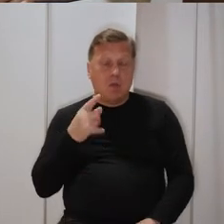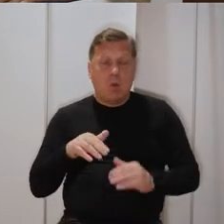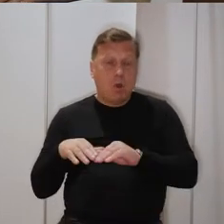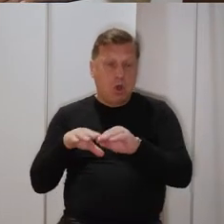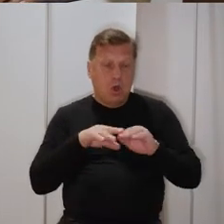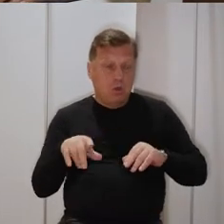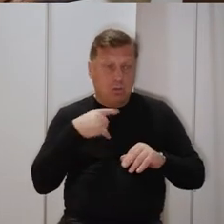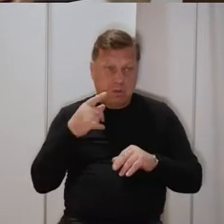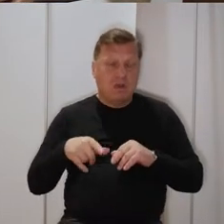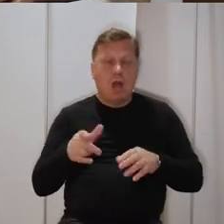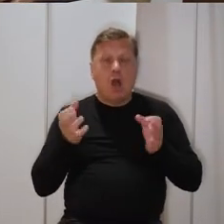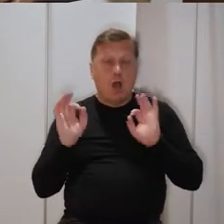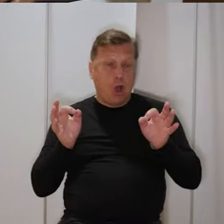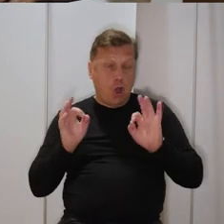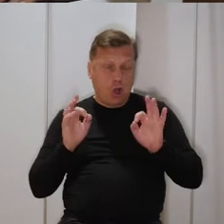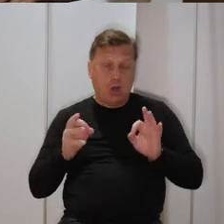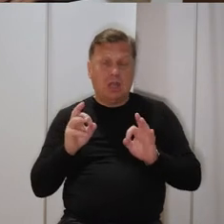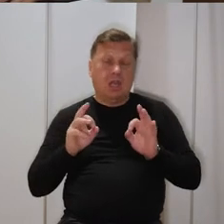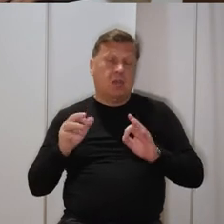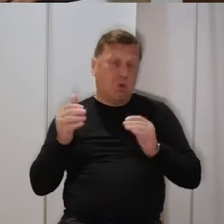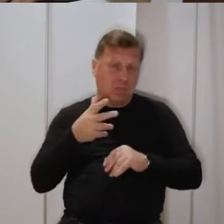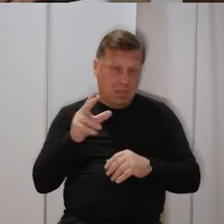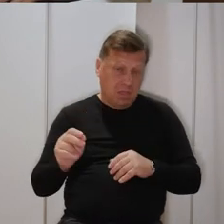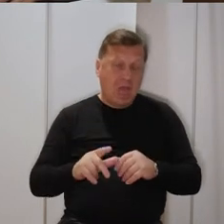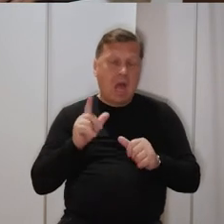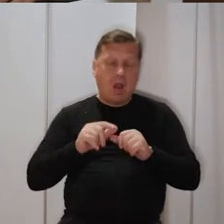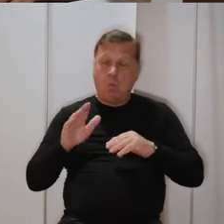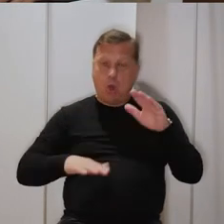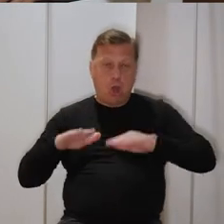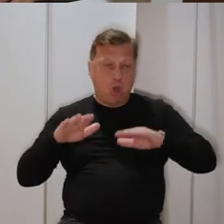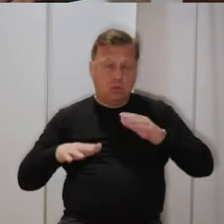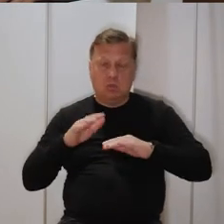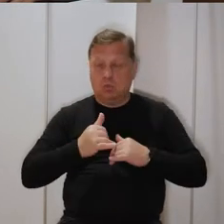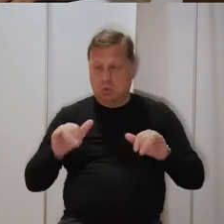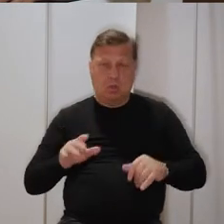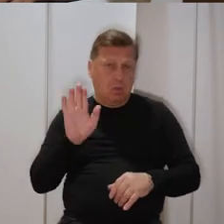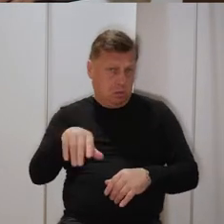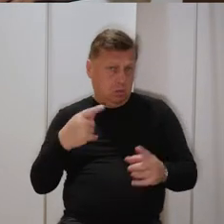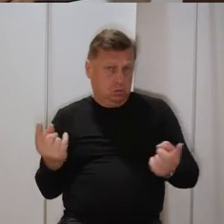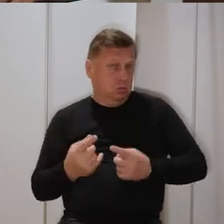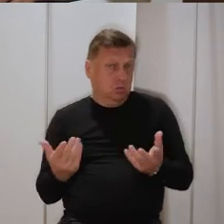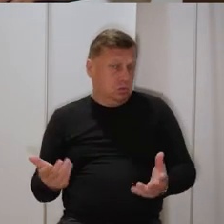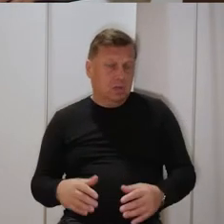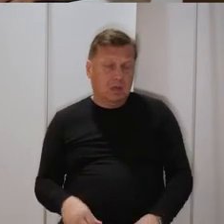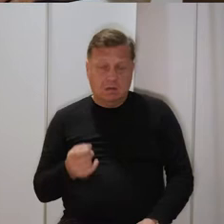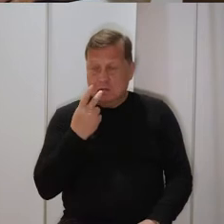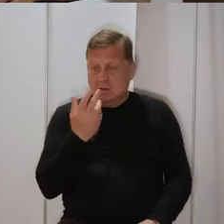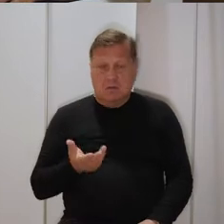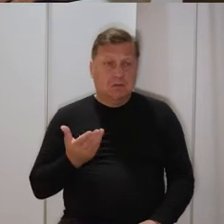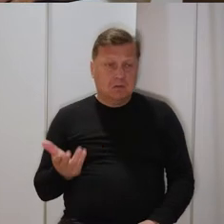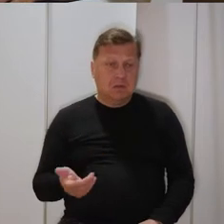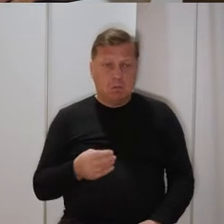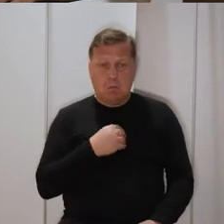wszystkie pomysły są tak samo oryginalne, to bardzo ma równy poziom i to też jest super, kiedy widzi się, że no nie wiem,